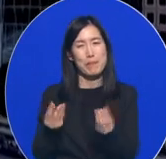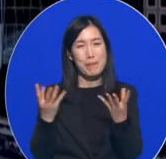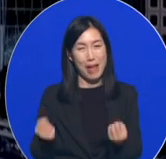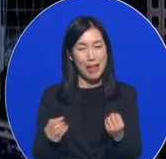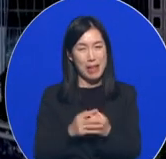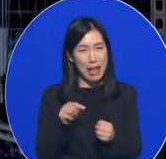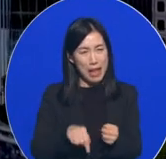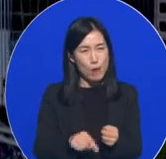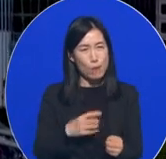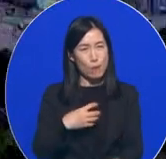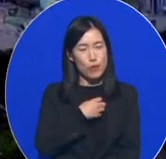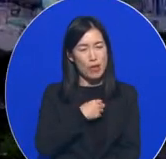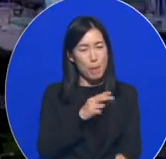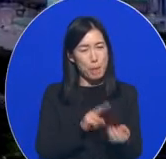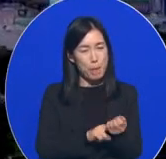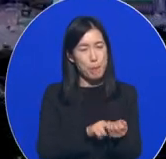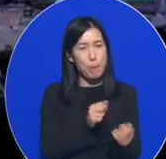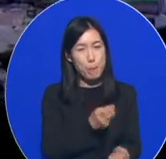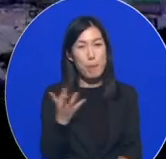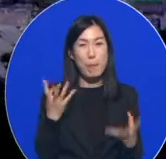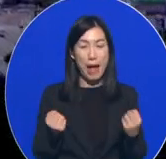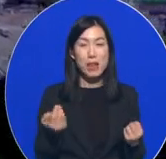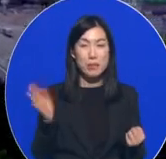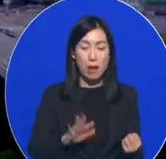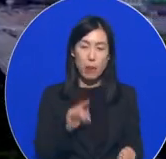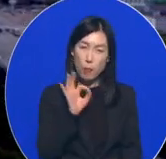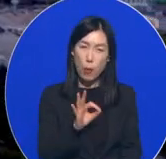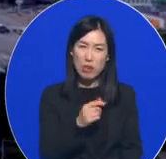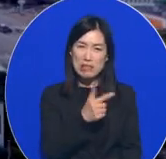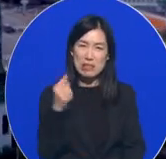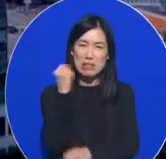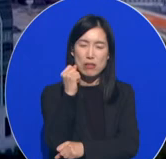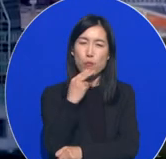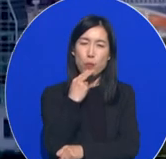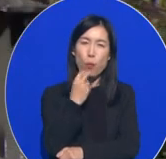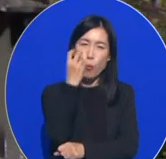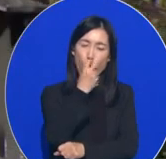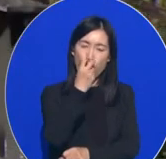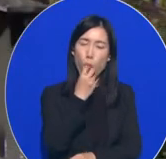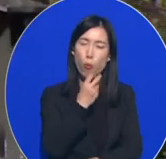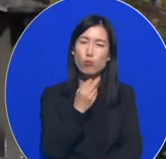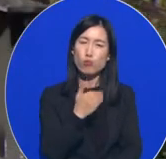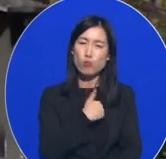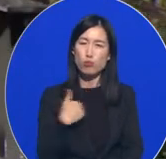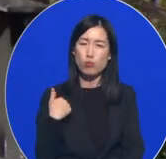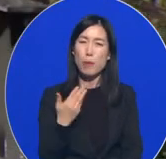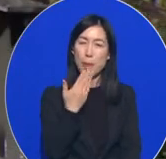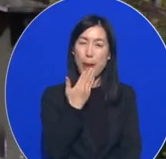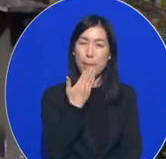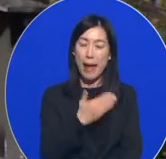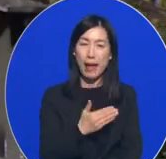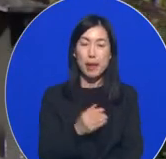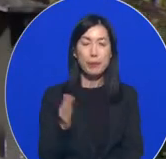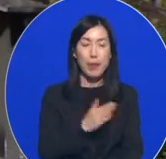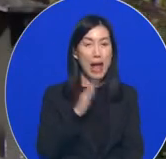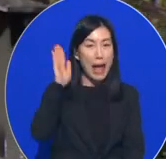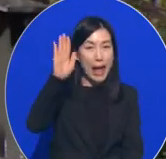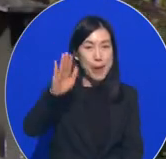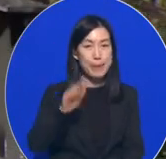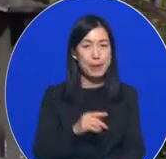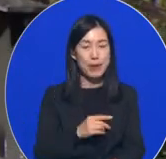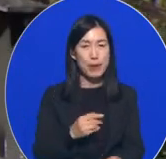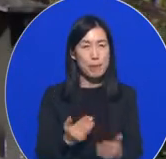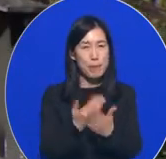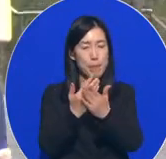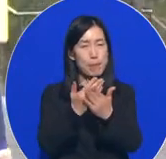잠재적 불안 요인을 우려하면서도 관리 가능한 수준이라고 평가했습니다 또한 잠재 성장률 제고와 인구구조